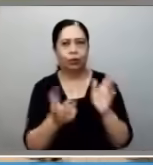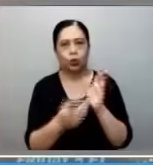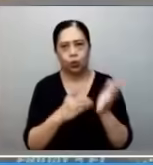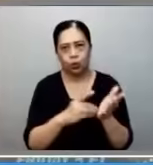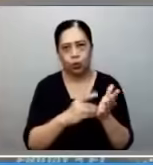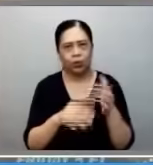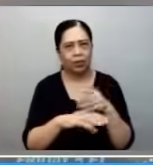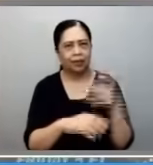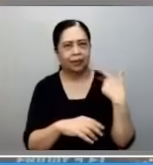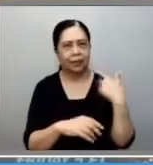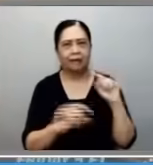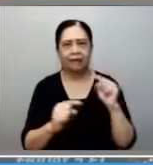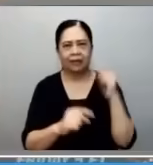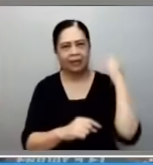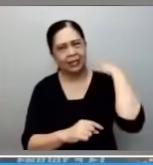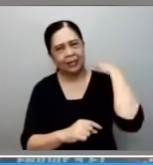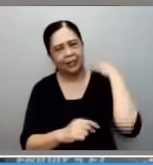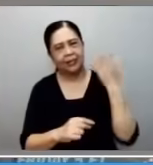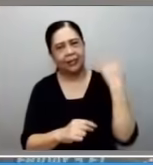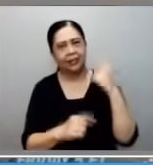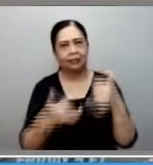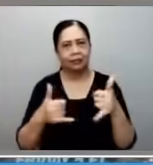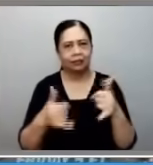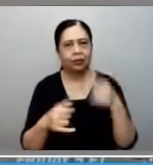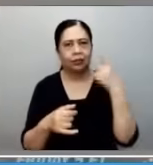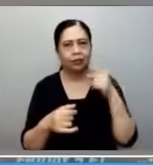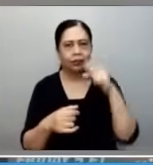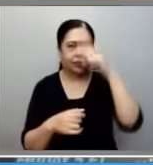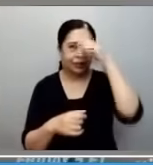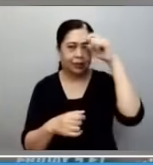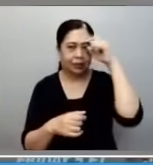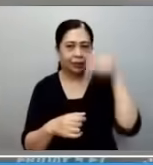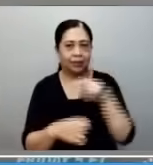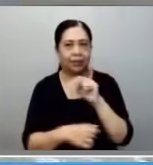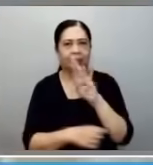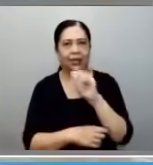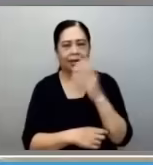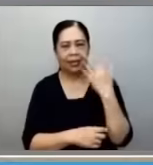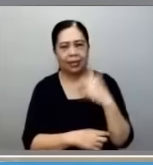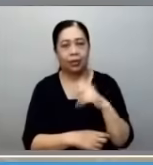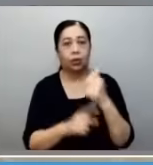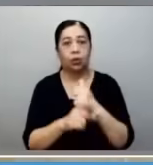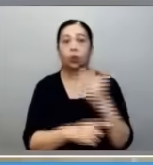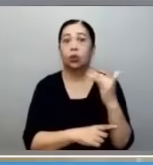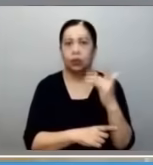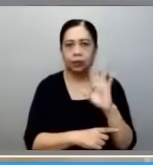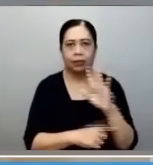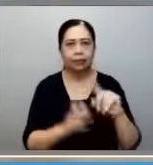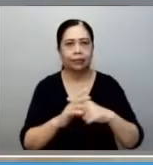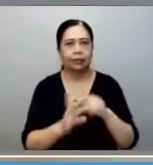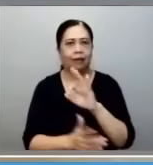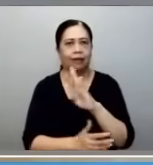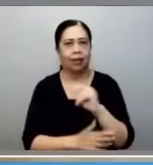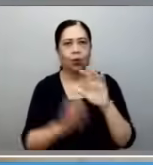matapos magka-back injury noong pong naglaro siya para sa Summer League ng NBA. Sa August 25, magsisimula ang FIBA World Cup